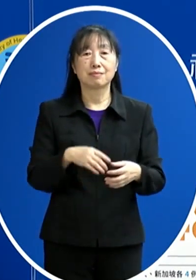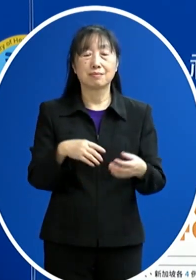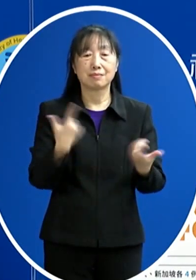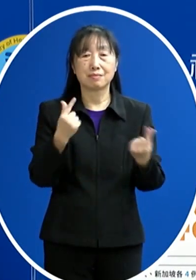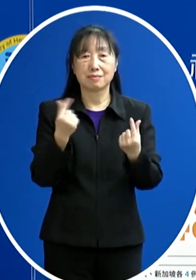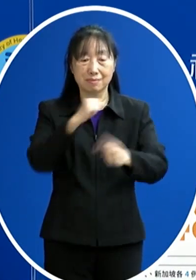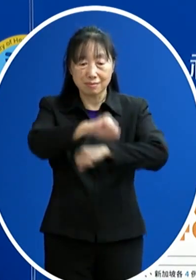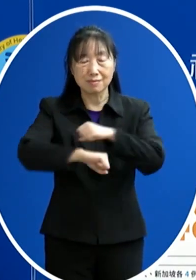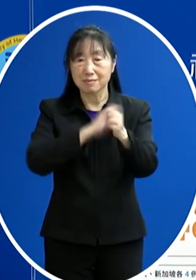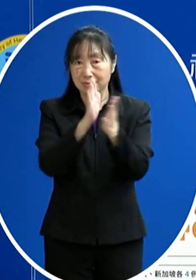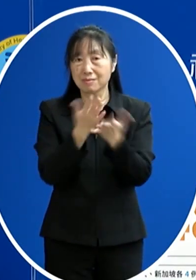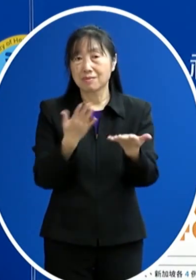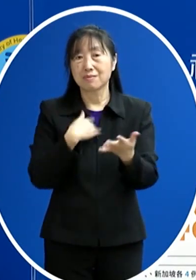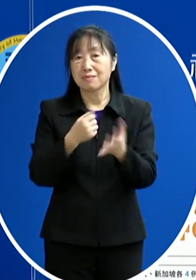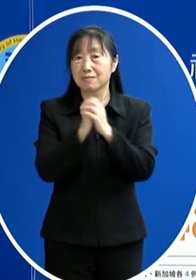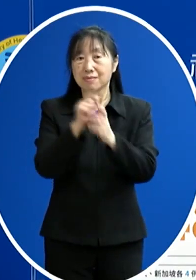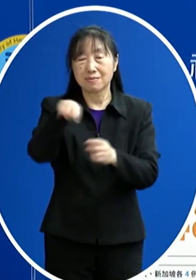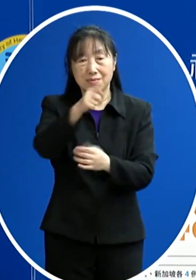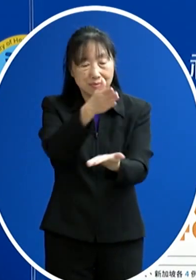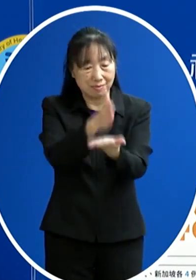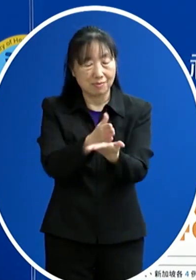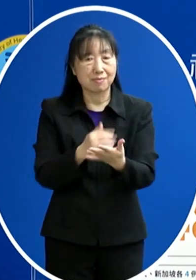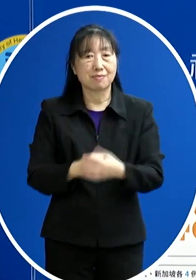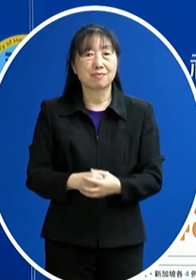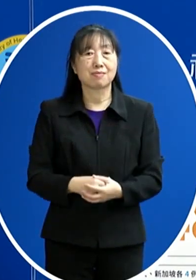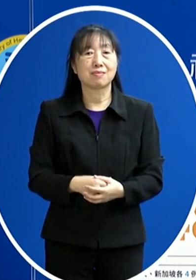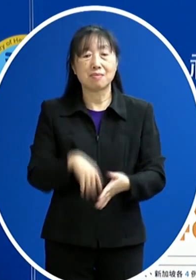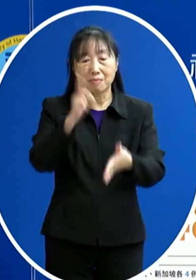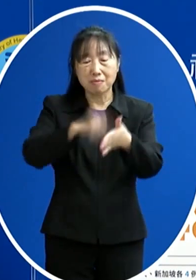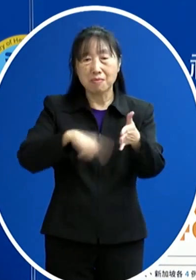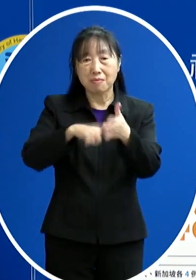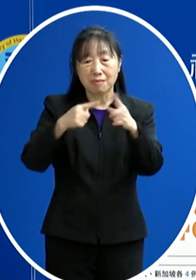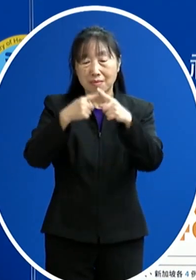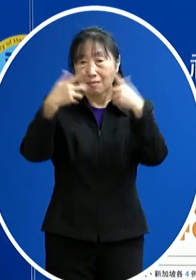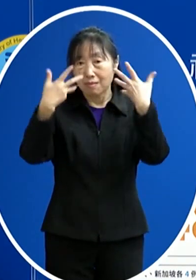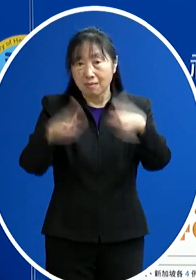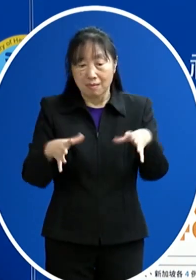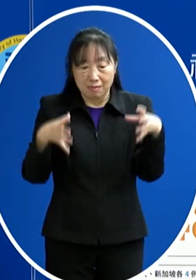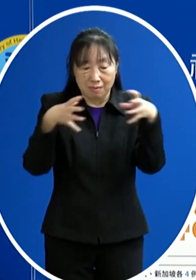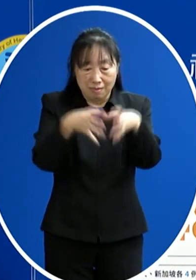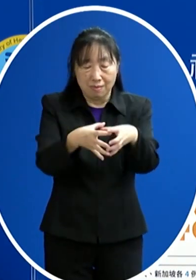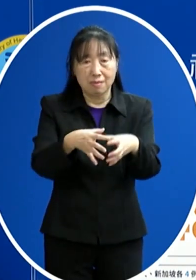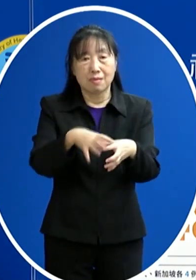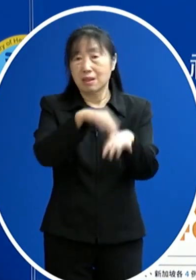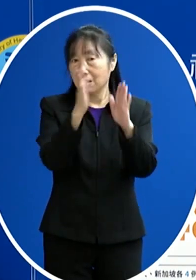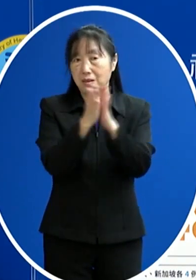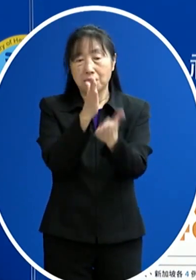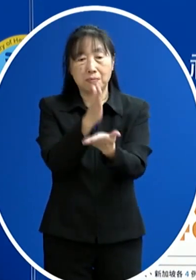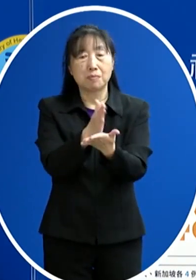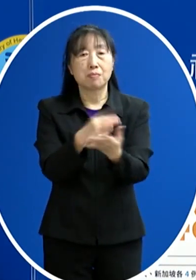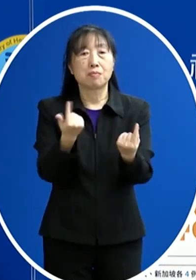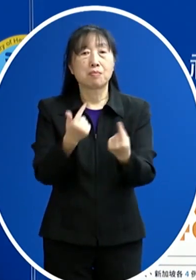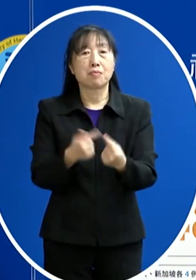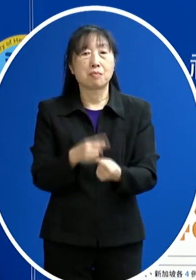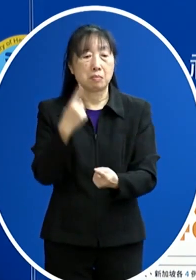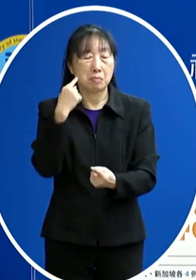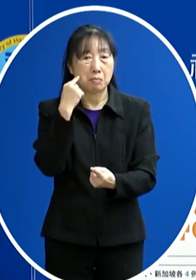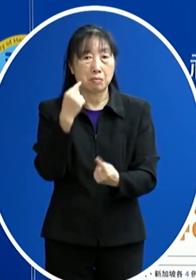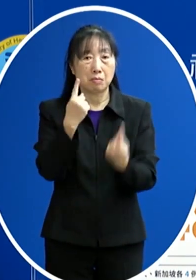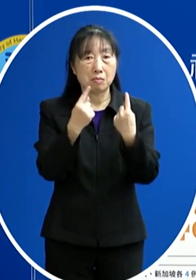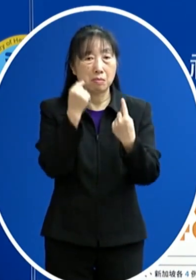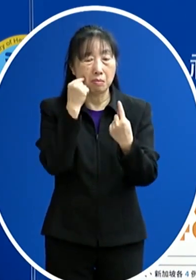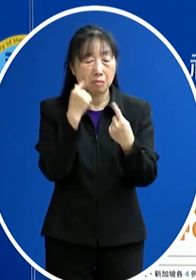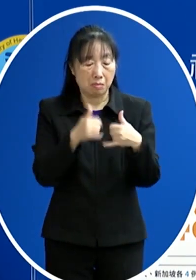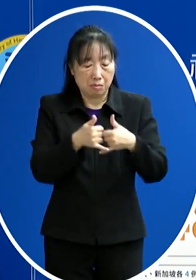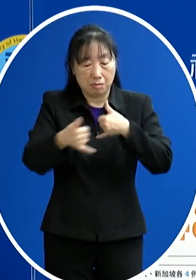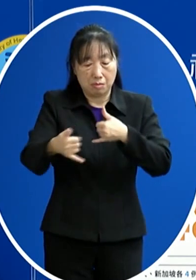所以我在这里要特别拜托大家停办容易聚集拥挤的人潮，而且难以维持社交